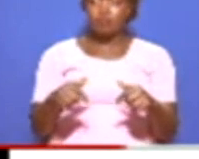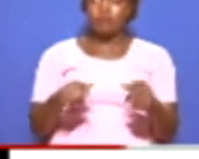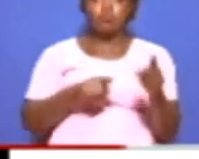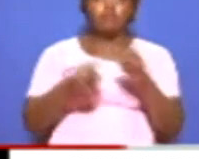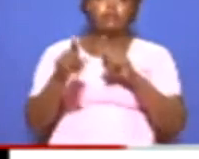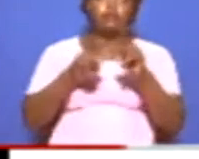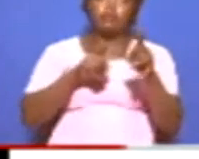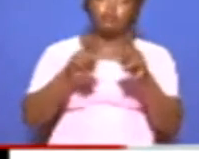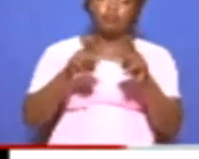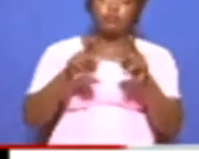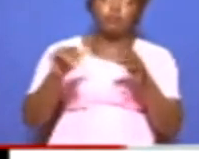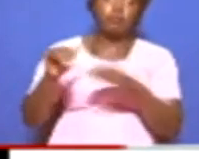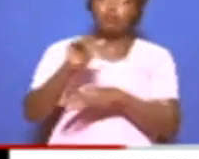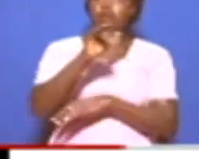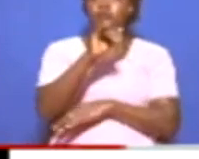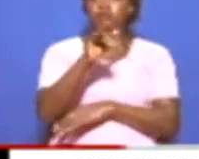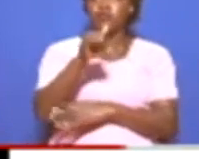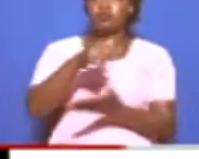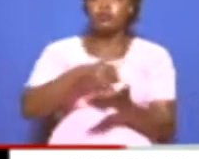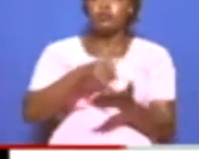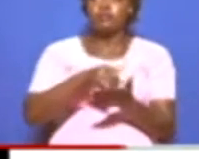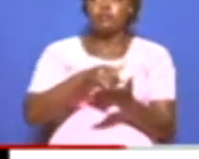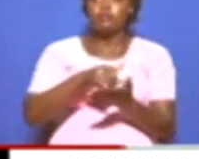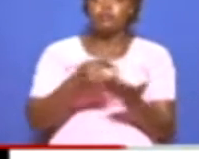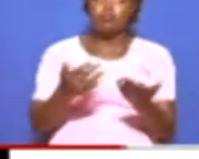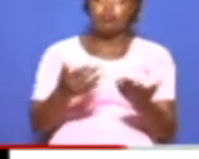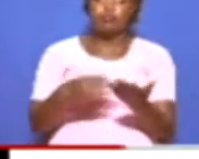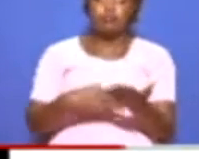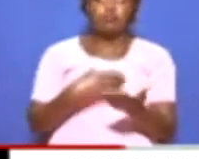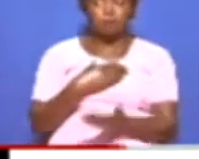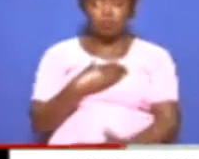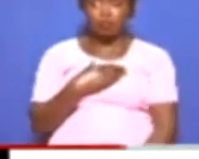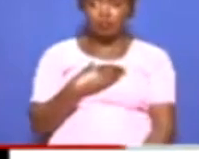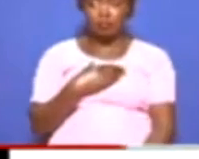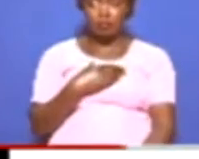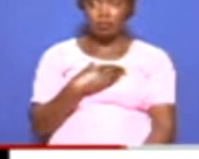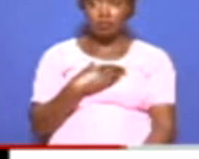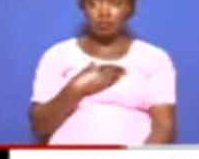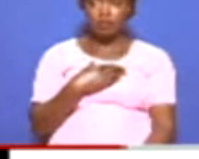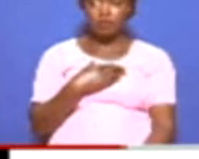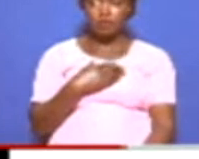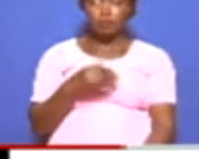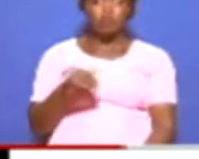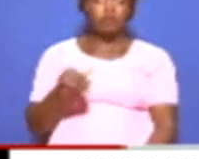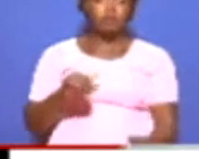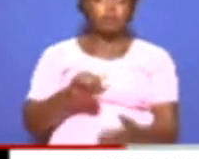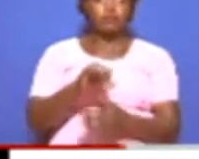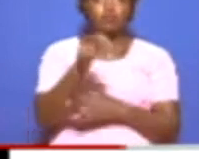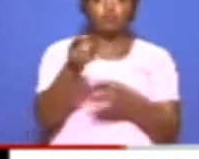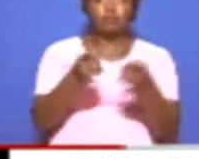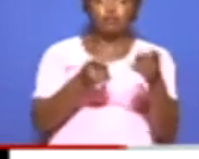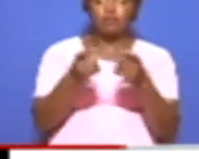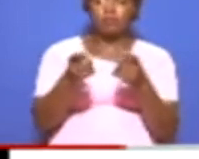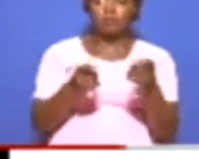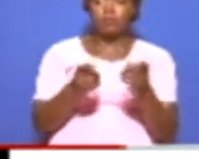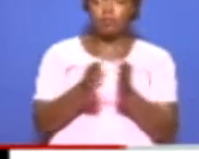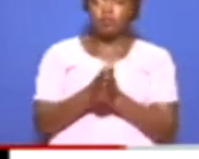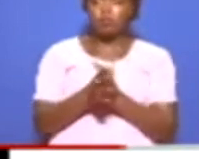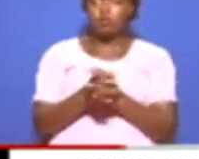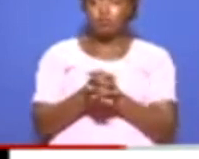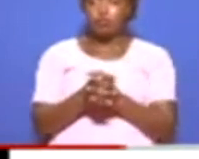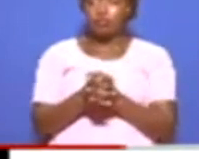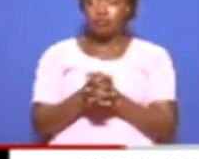wa angani, tukimshirikisha studioni mgeni wetu ni rubani. Na Abdi, tukisonga mbele kuhusiana